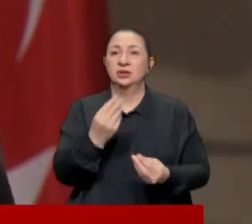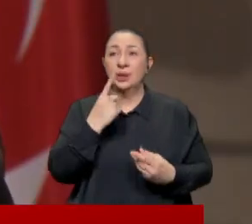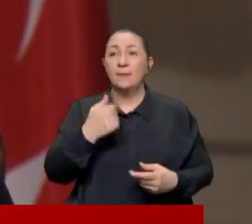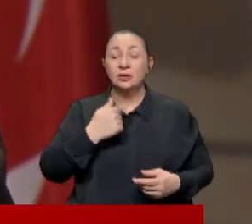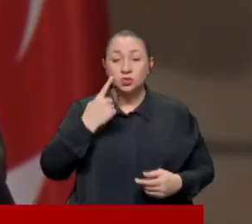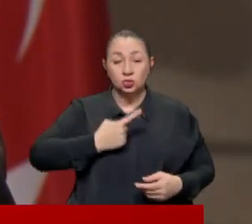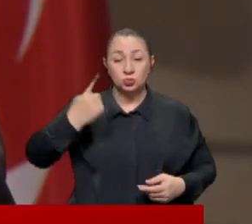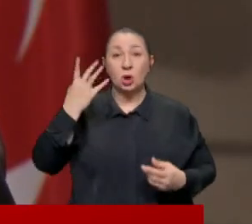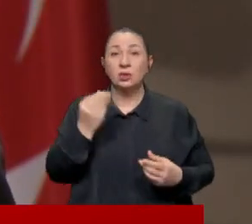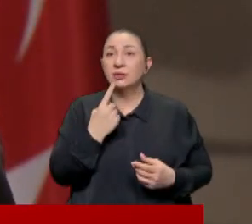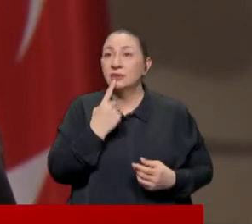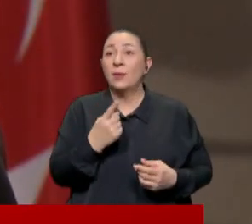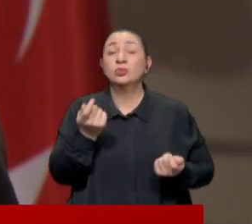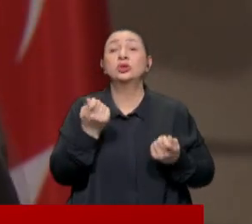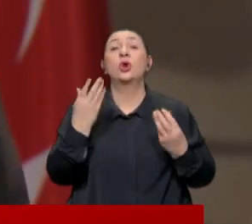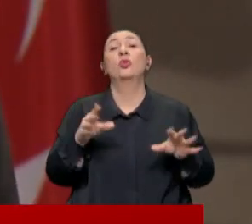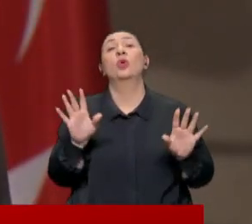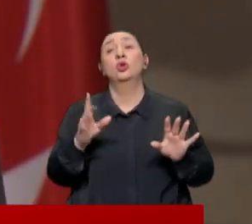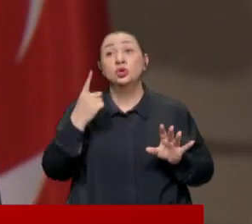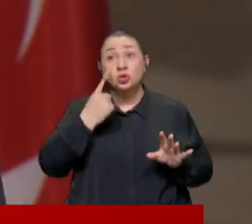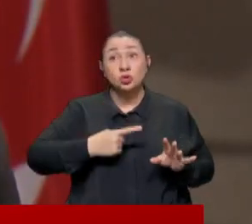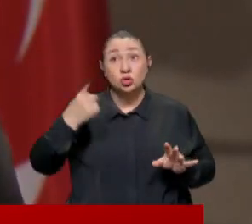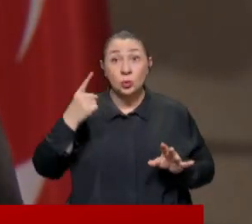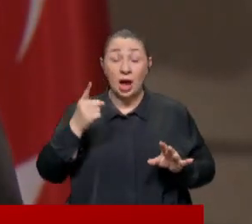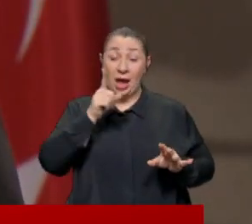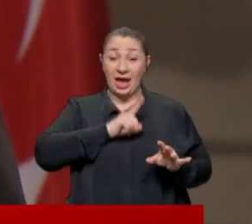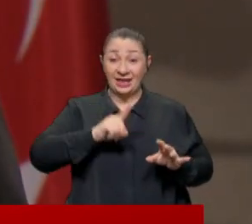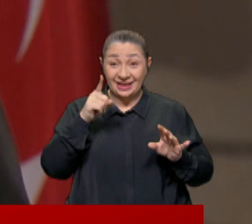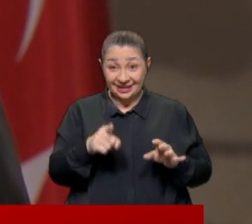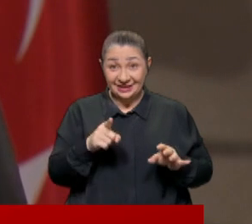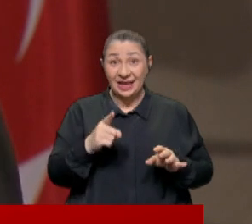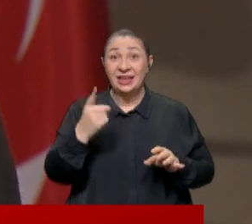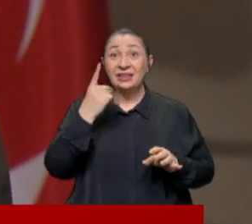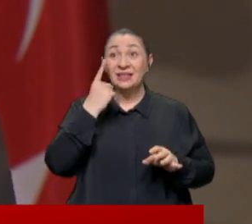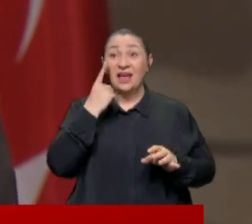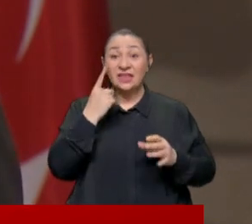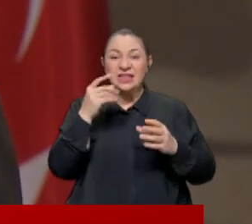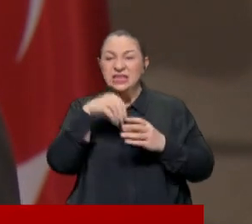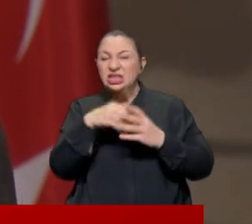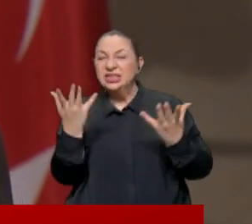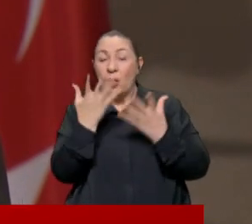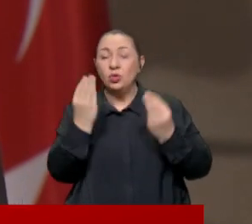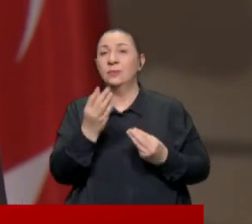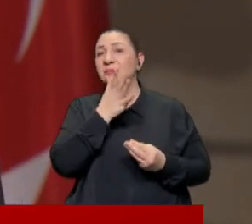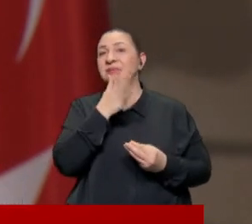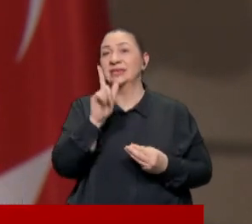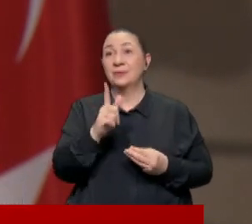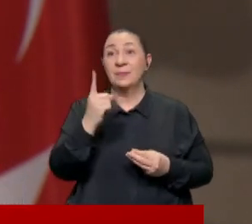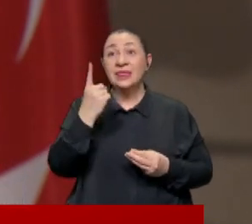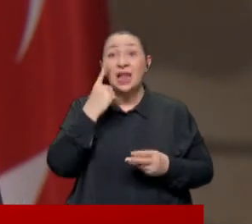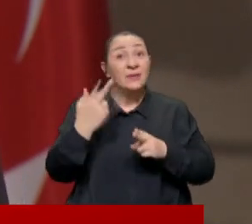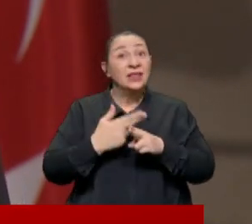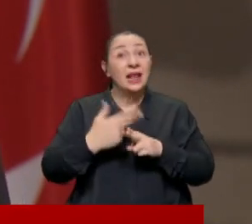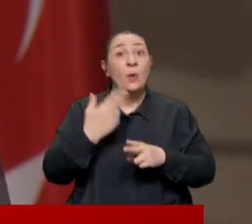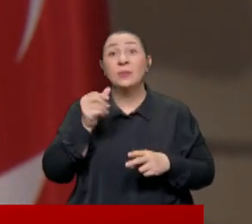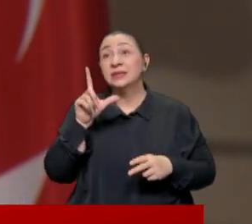Ben Cumhurbaşkanı olacağım demekle bu iş olmuyor. Cumhurbaşkanı adayının devlet aktının ne olduğunu bilmesi lazım. Bir devlet